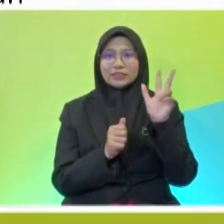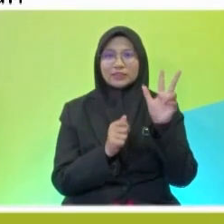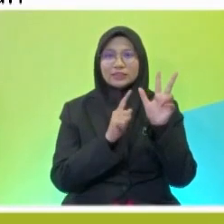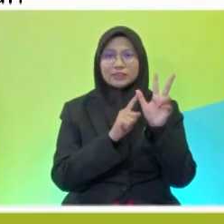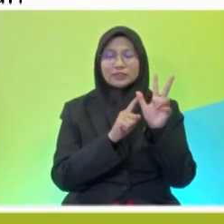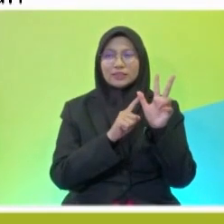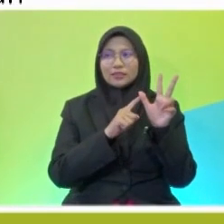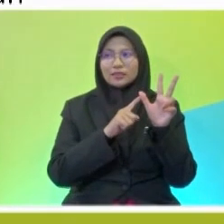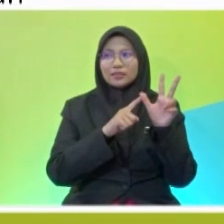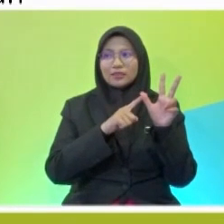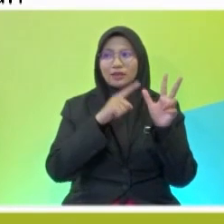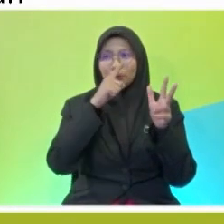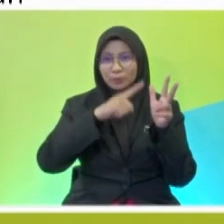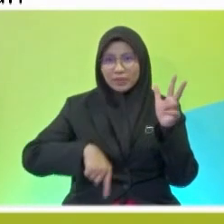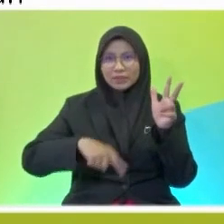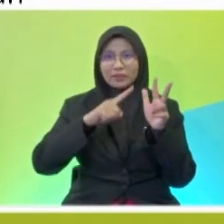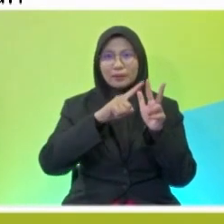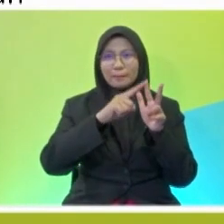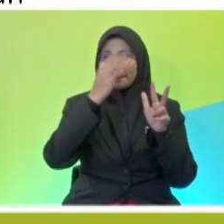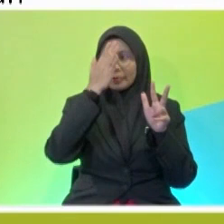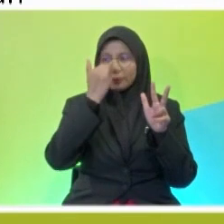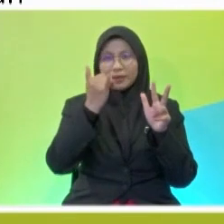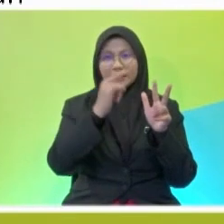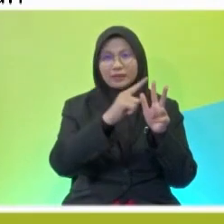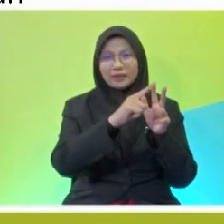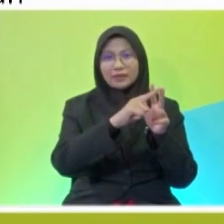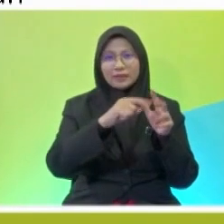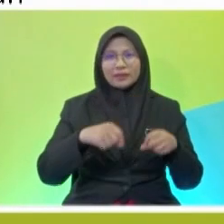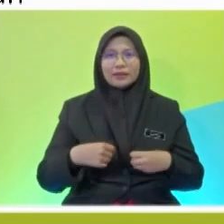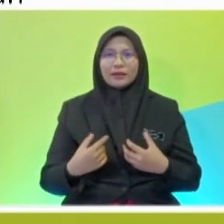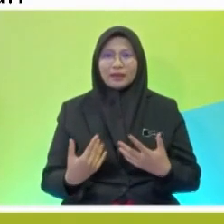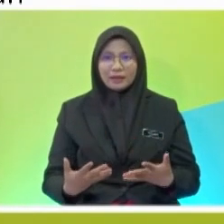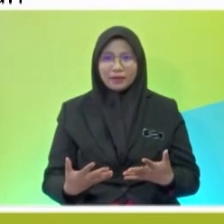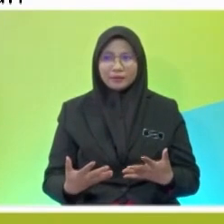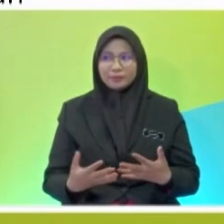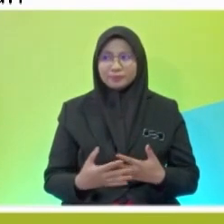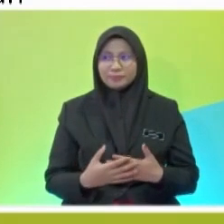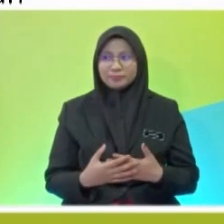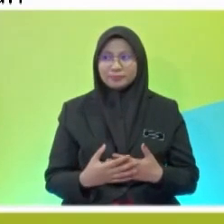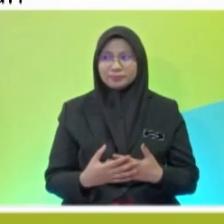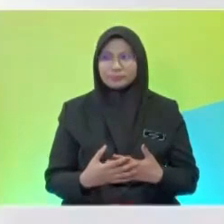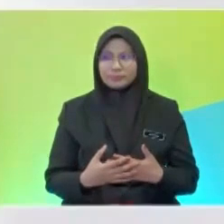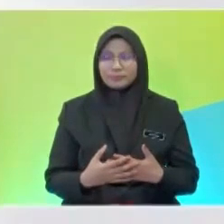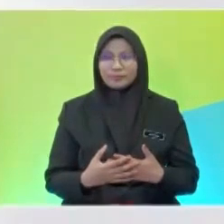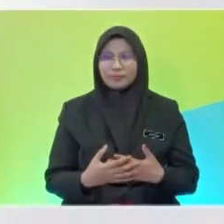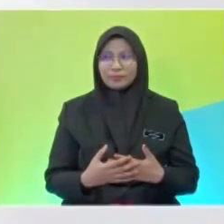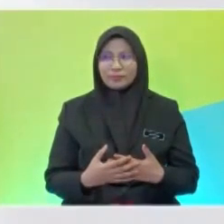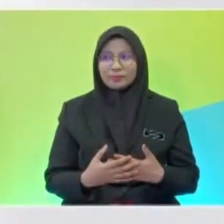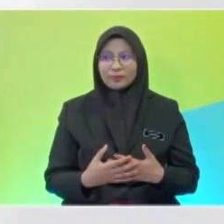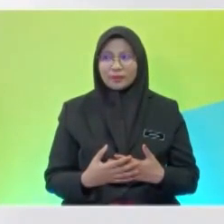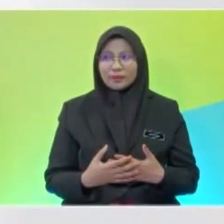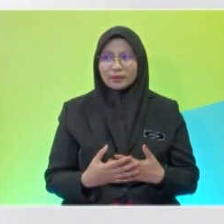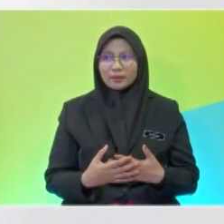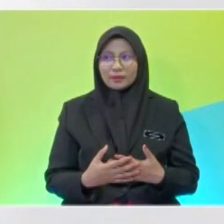bawah agar air ataupun cair tidak tumpah ya kemudian Adek lagi contoh bekas sabun nah